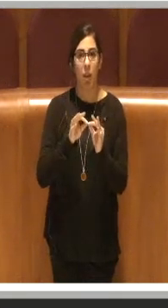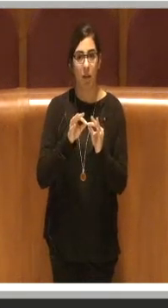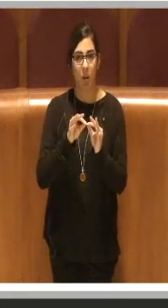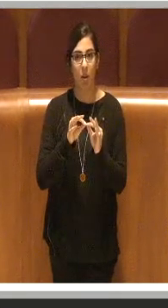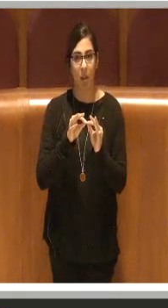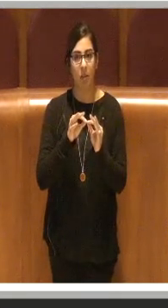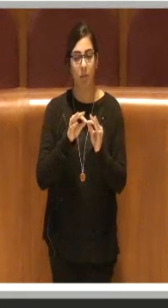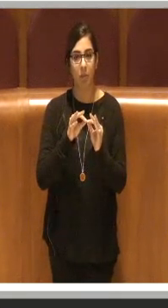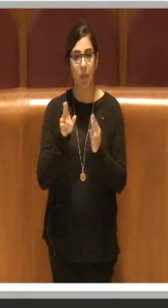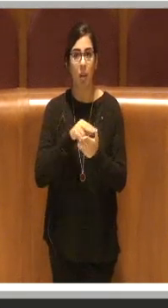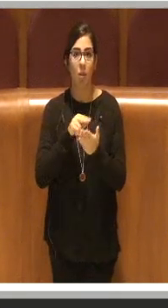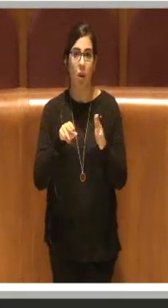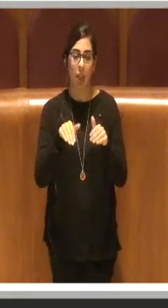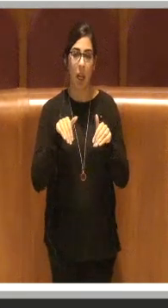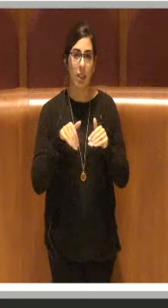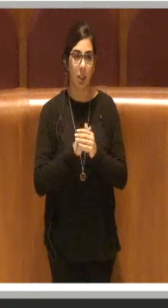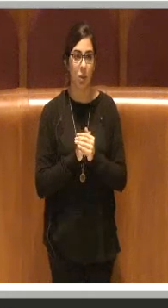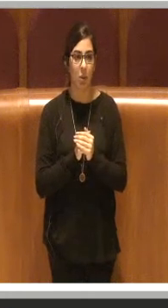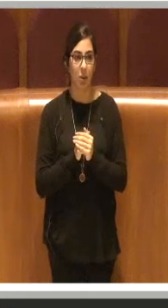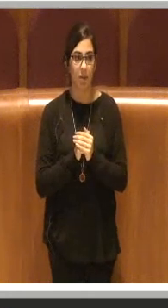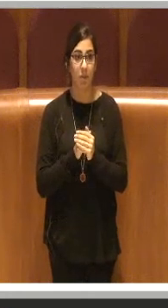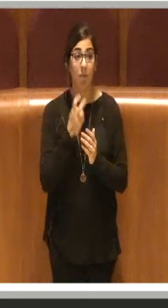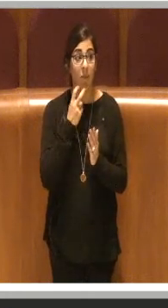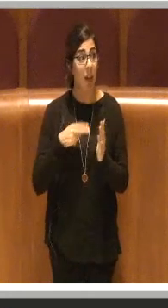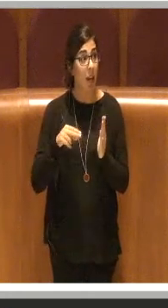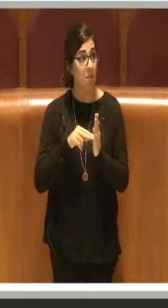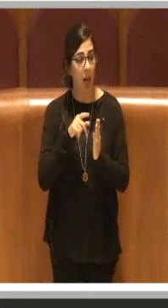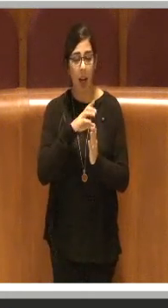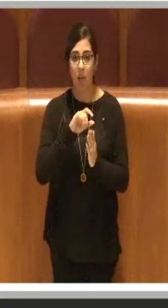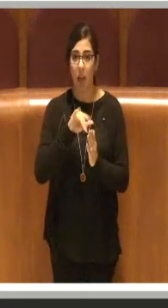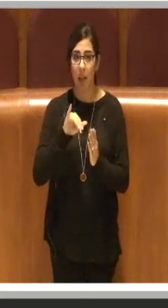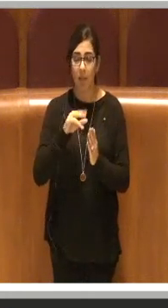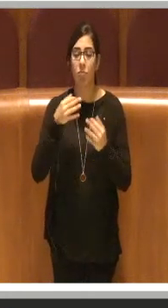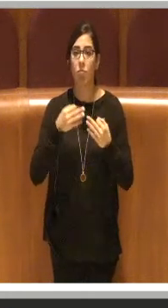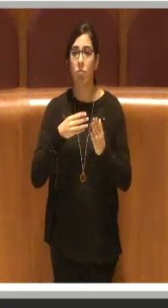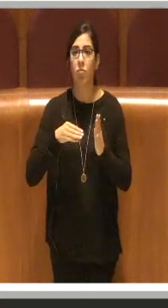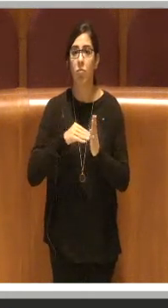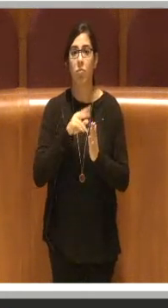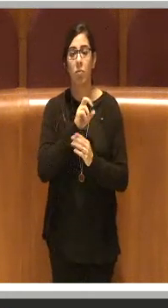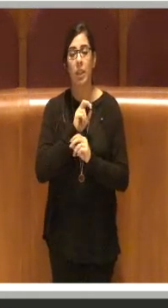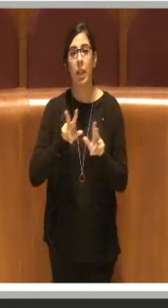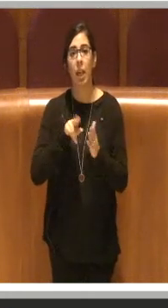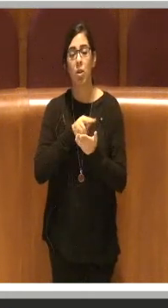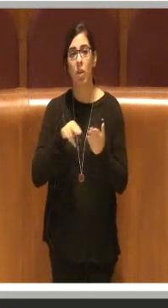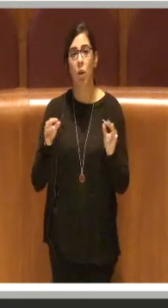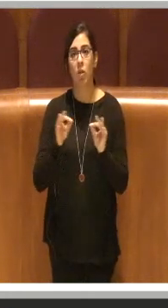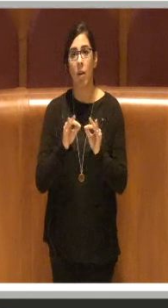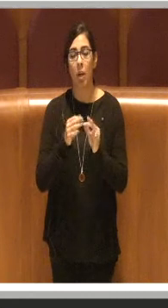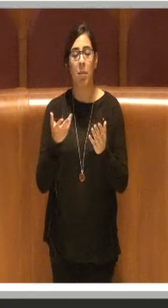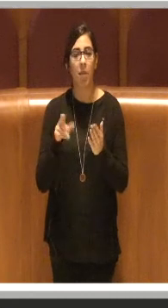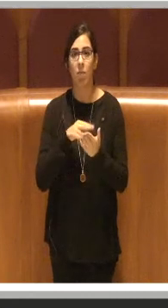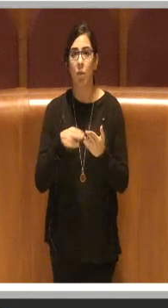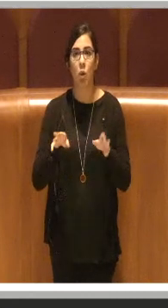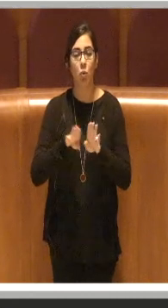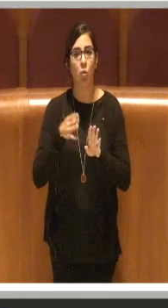di astensione. Per il verbale, consigliera Celli, è acquisita la sua dichiarazione di voto favorevole, ma il voto è chiuso